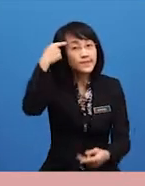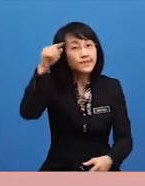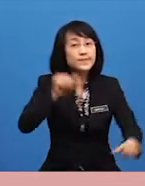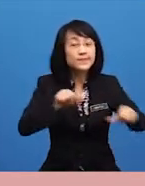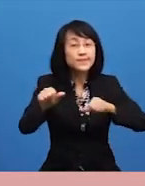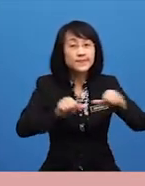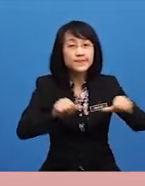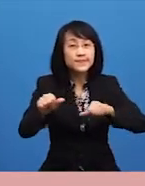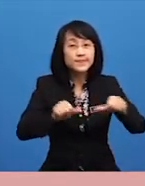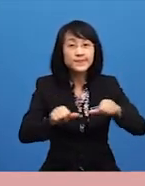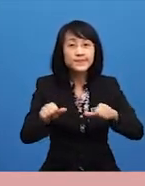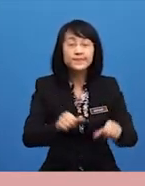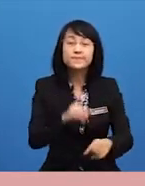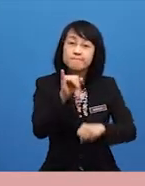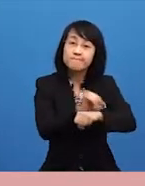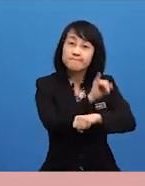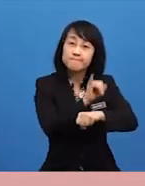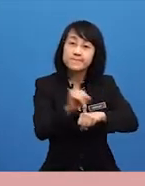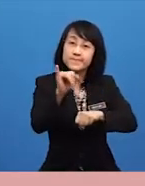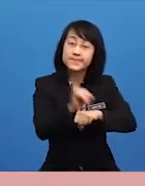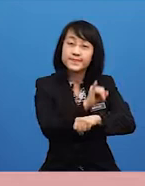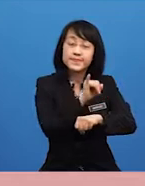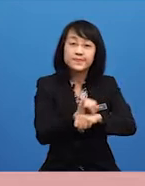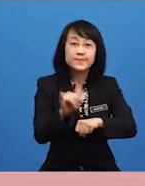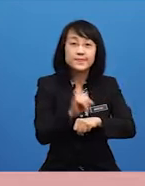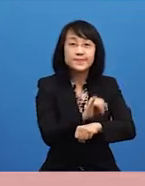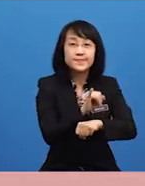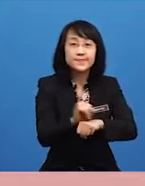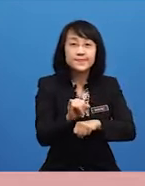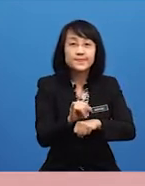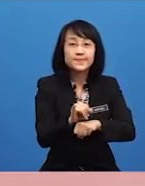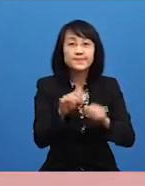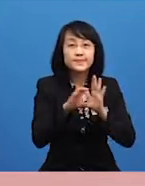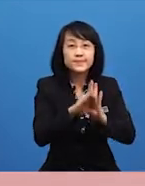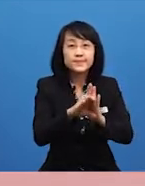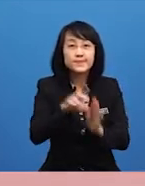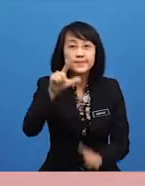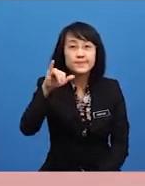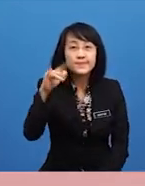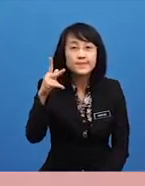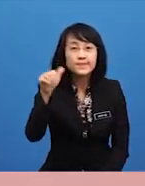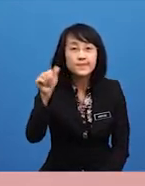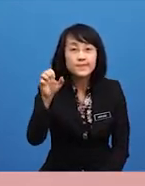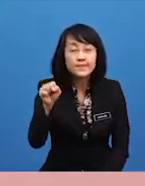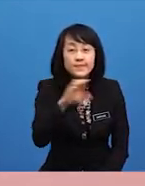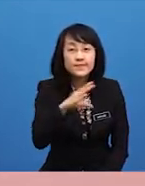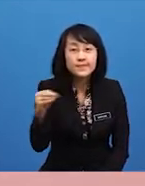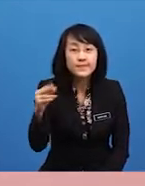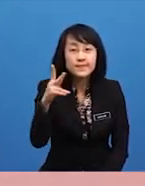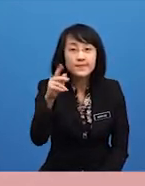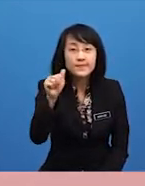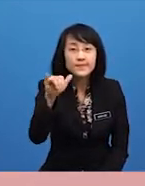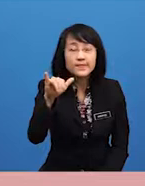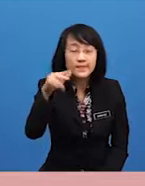kegiatan perindustrian seperti dilikas dan kepayan. Sekarang, cikgu akan